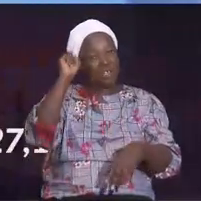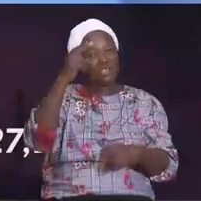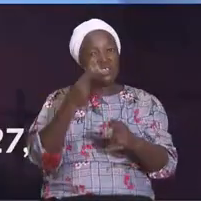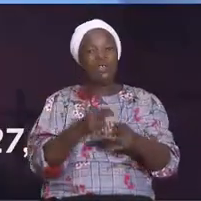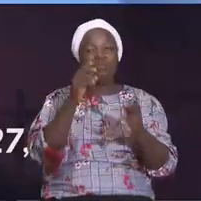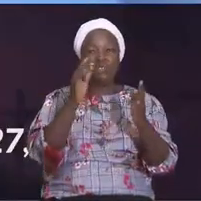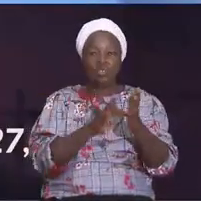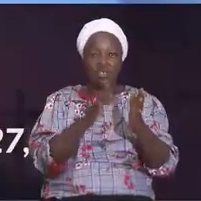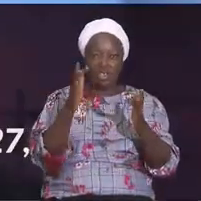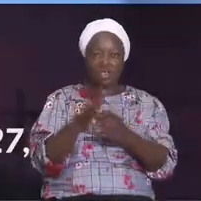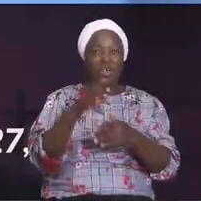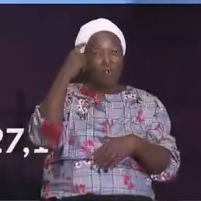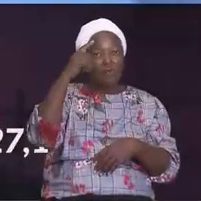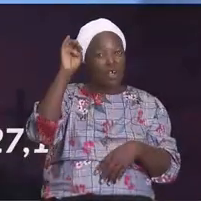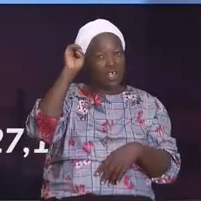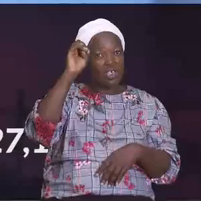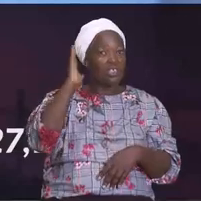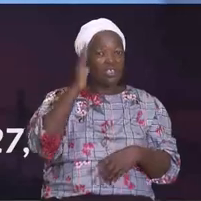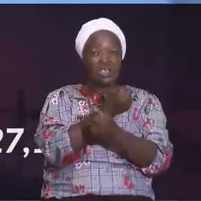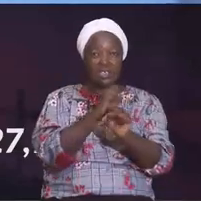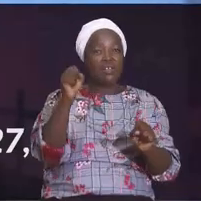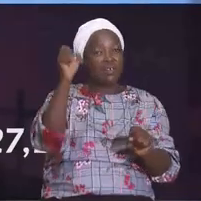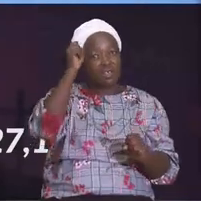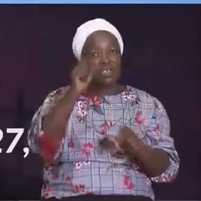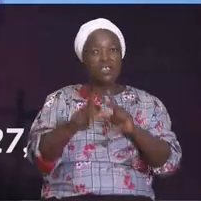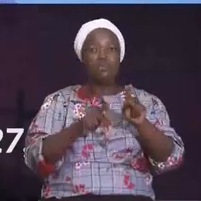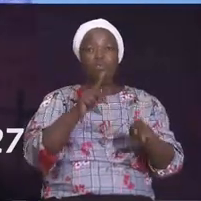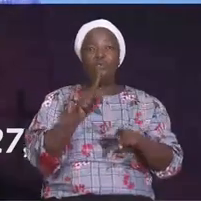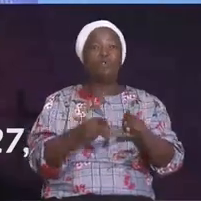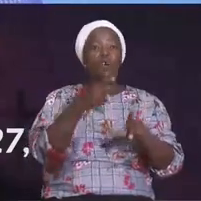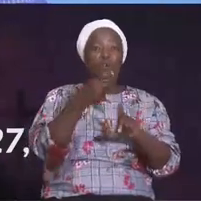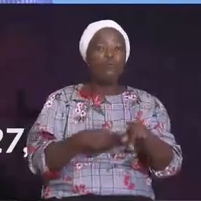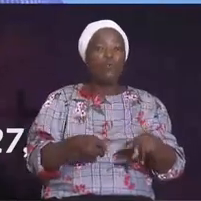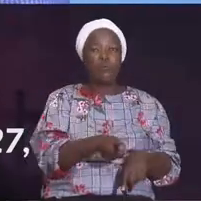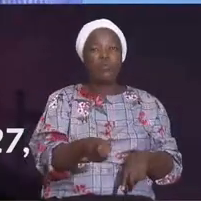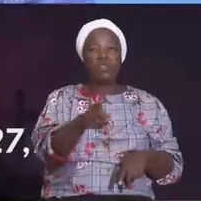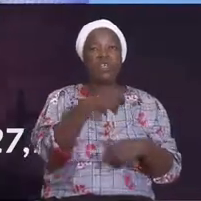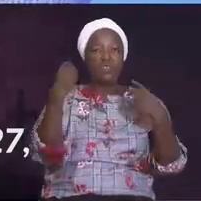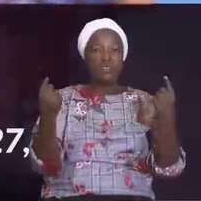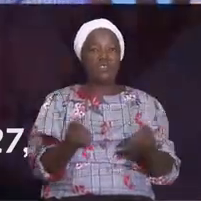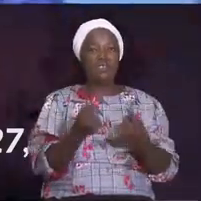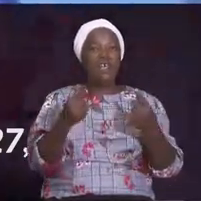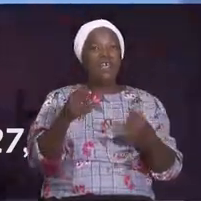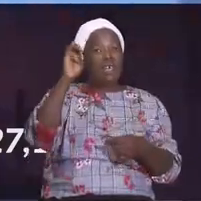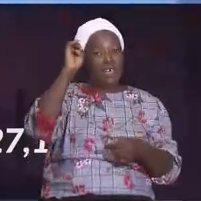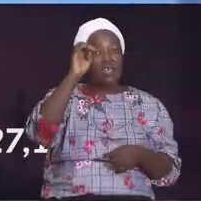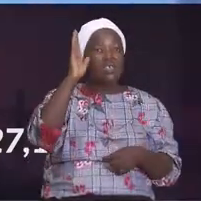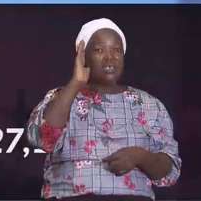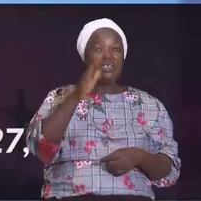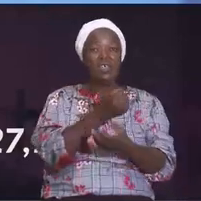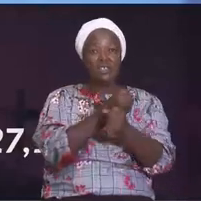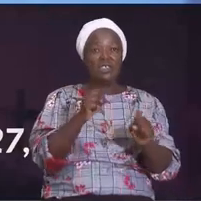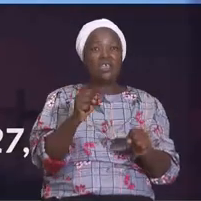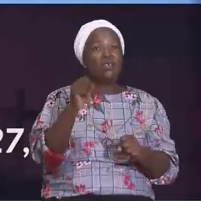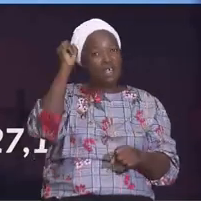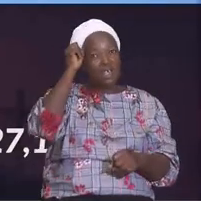21. Elle enfantera un fils, tu lui donneras le nom de Jésus, car c'est lui qui sauvera son peuple